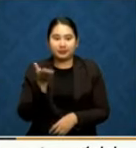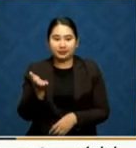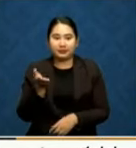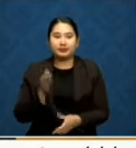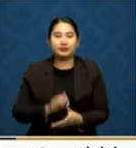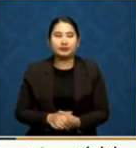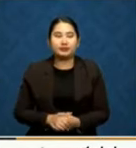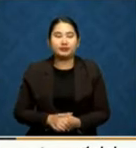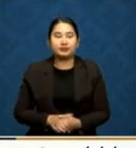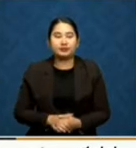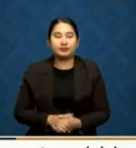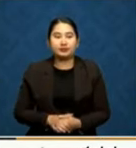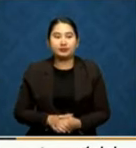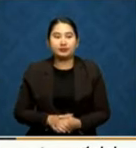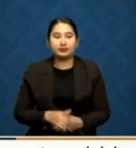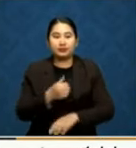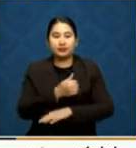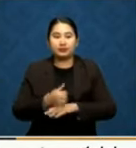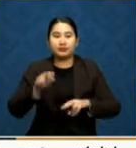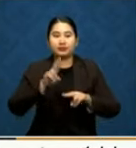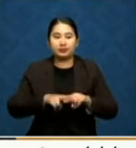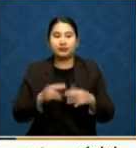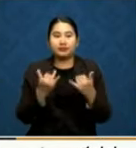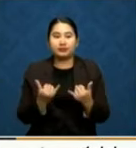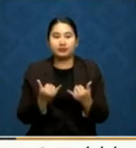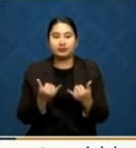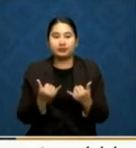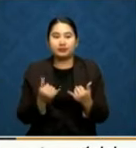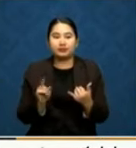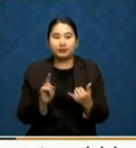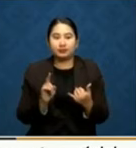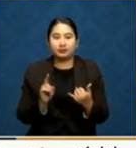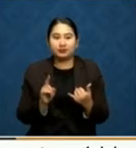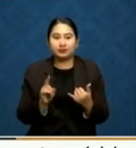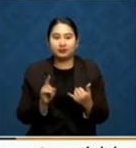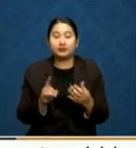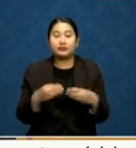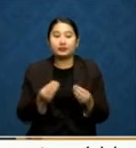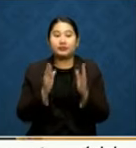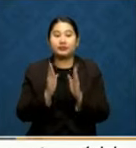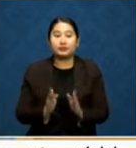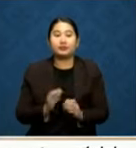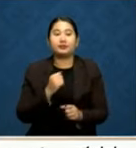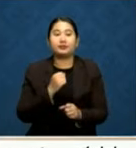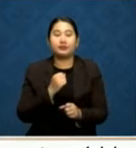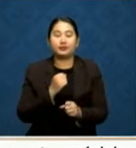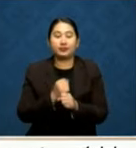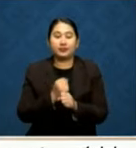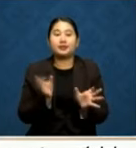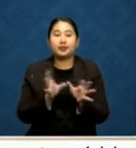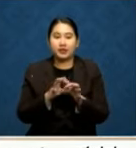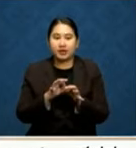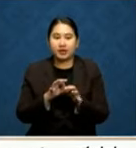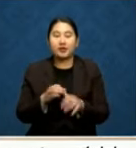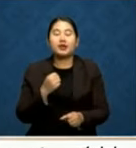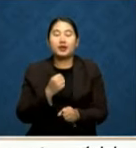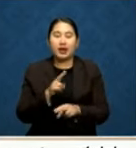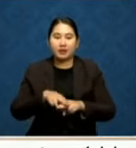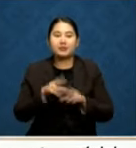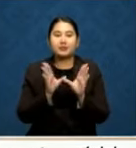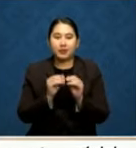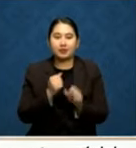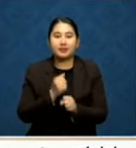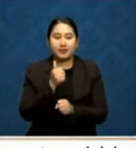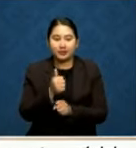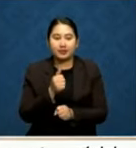ทุทานนะครับในการนี้นะครับ ได้มนุาตให้ผู้แทนทเขียวข้องเขาร่วมชยแงตามคามคบขดิ 31 คร